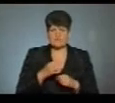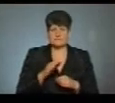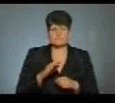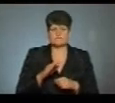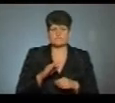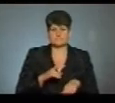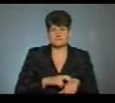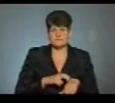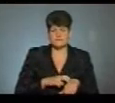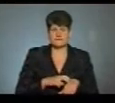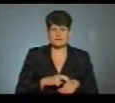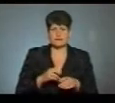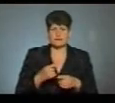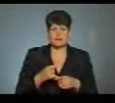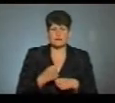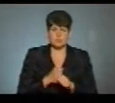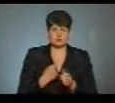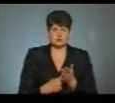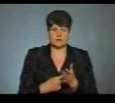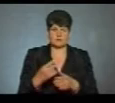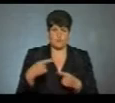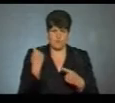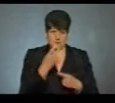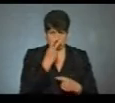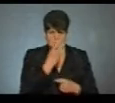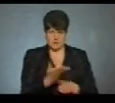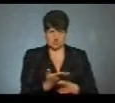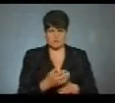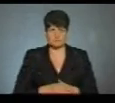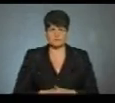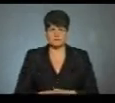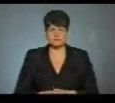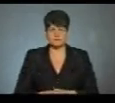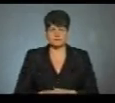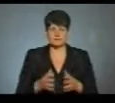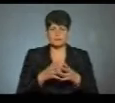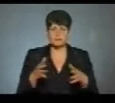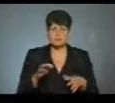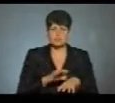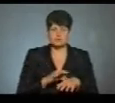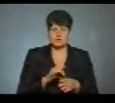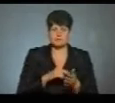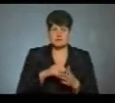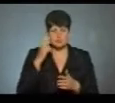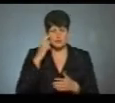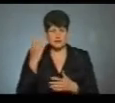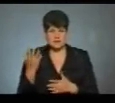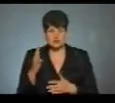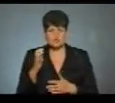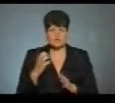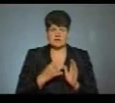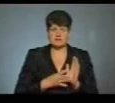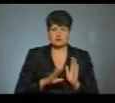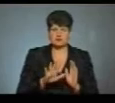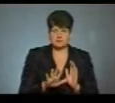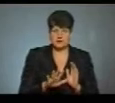коронавірус лабораторно підтвердили в таких областях. Їх ви бачите на екрані. Найбільше хворих у місті Київ – 495,